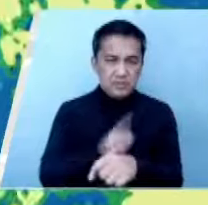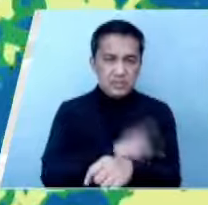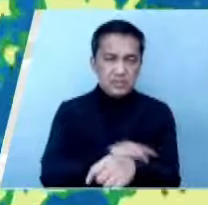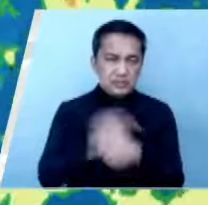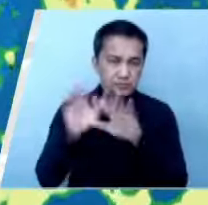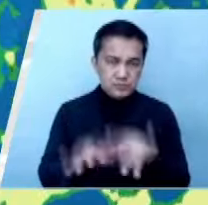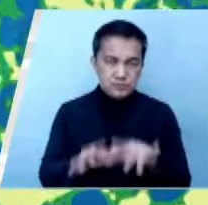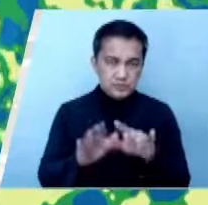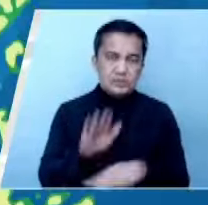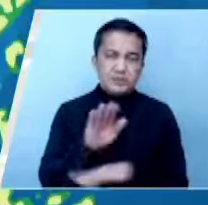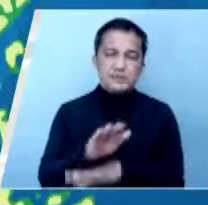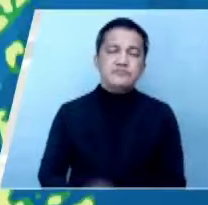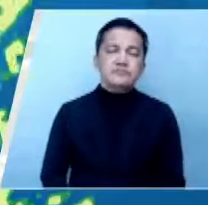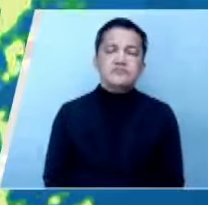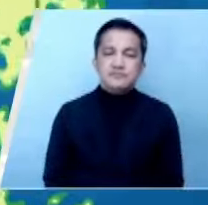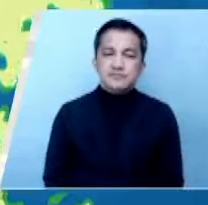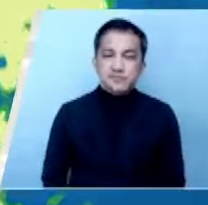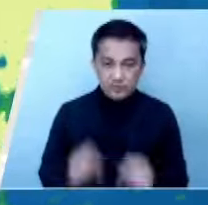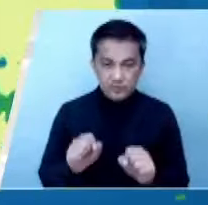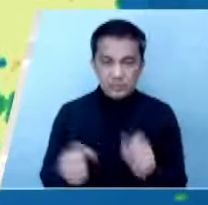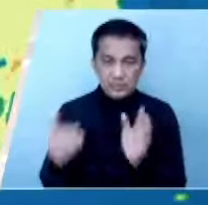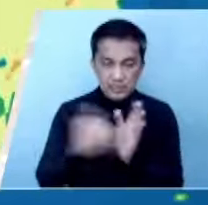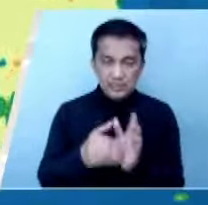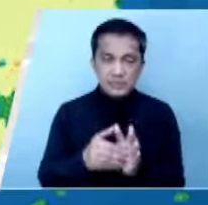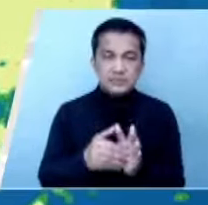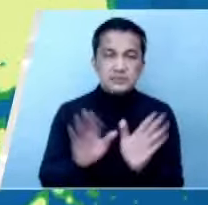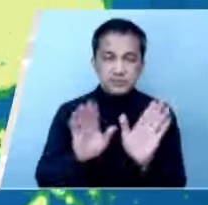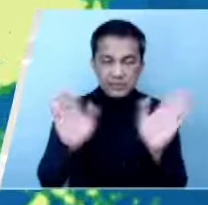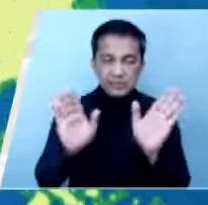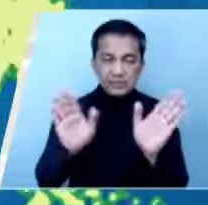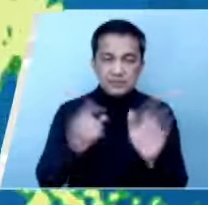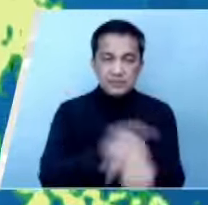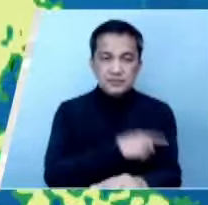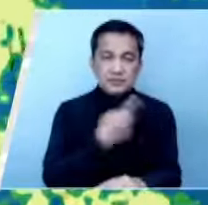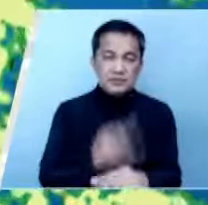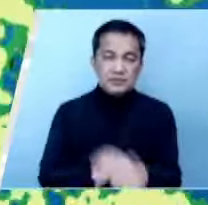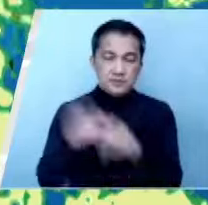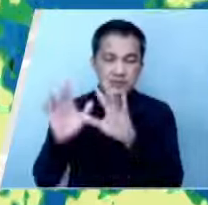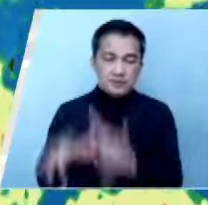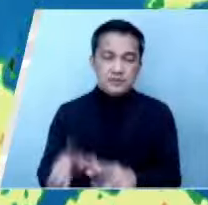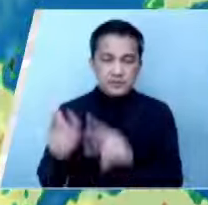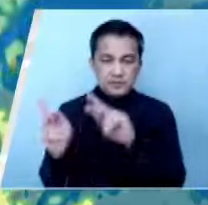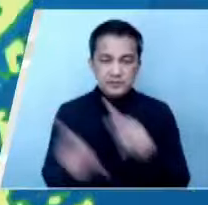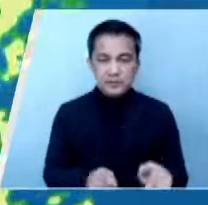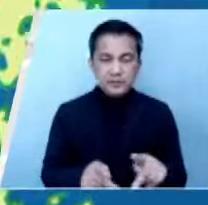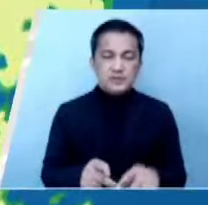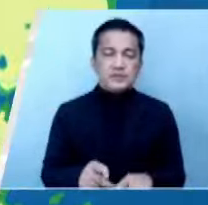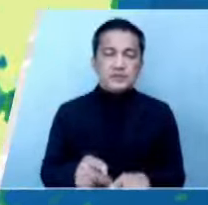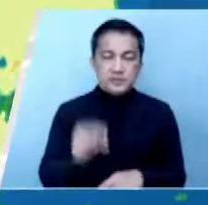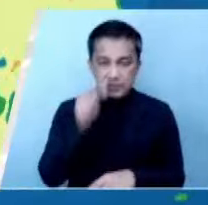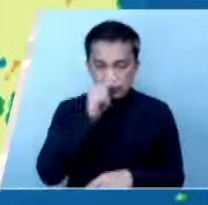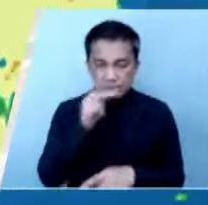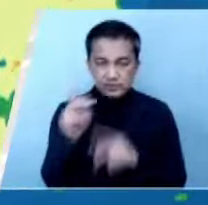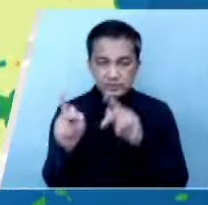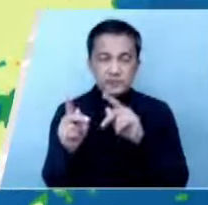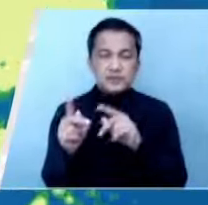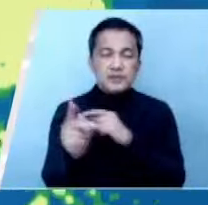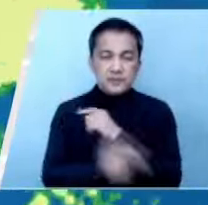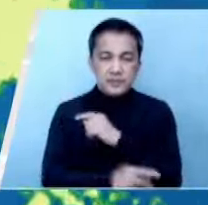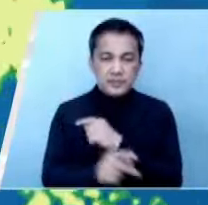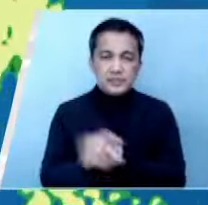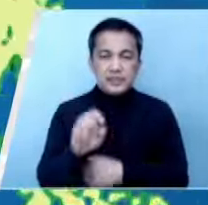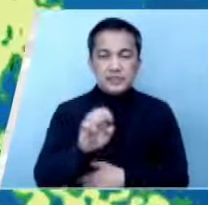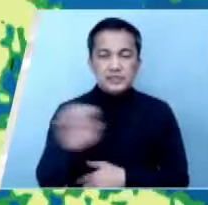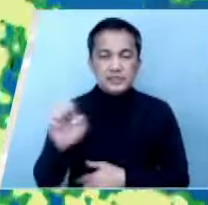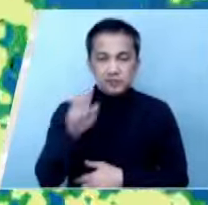hapon. Posibleng maulit yan sa Linggo at may matitinding ulan na rin sa Palawan, Negros Provinces, Eastern Visayas at